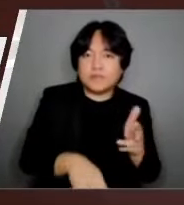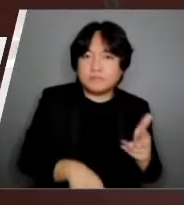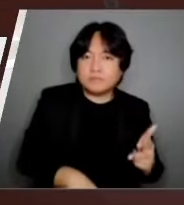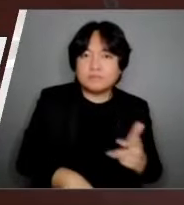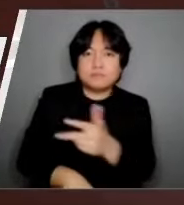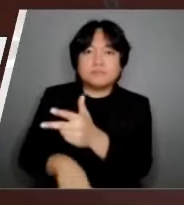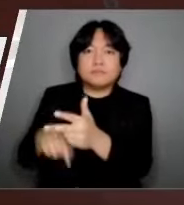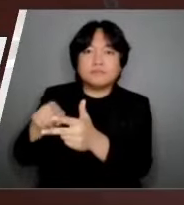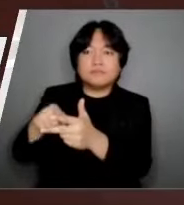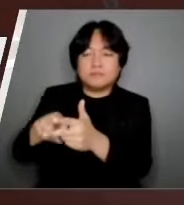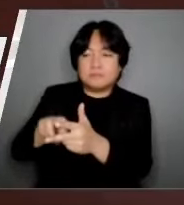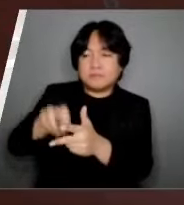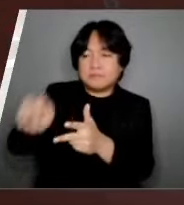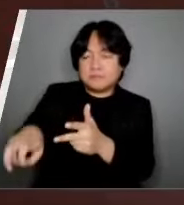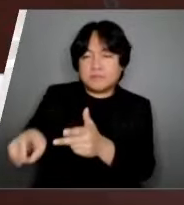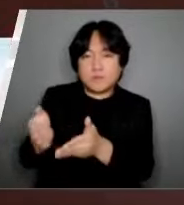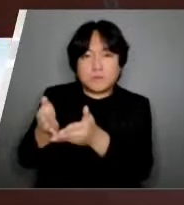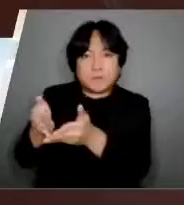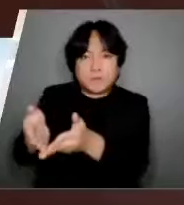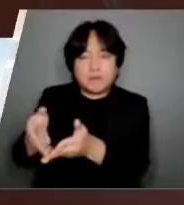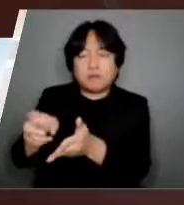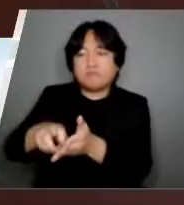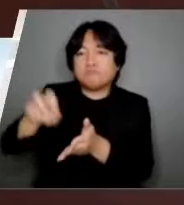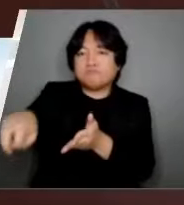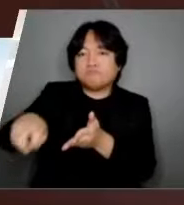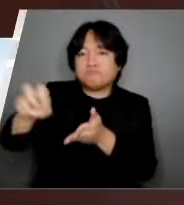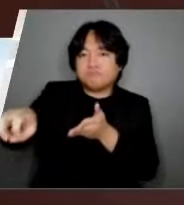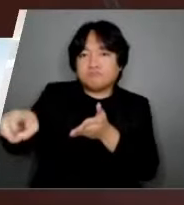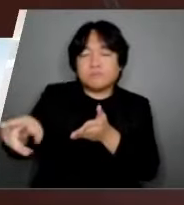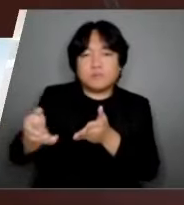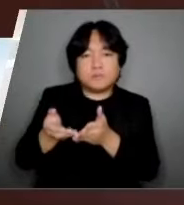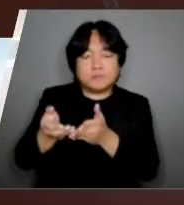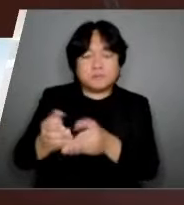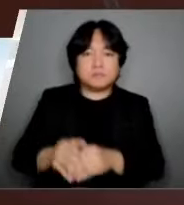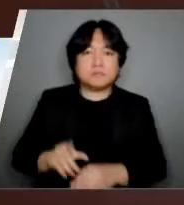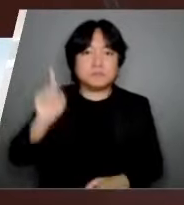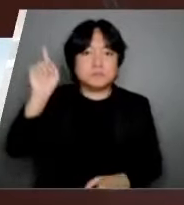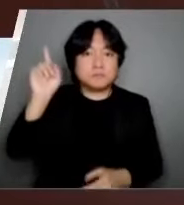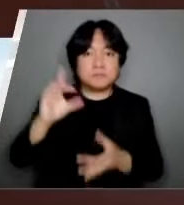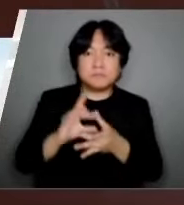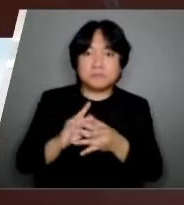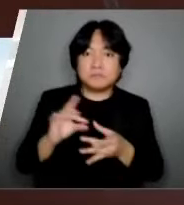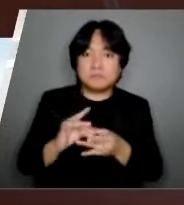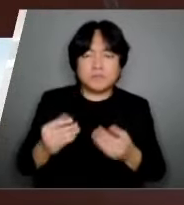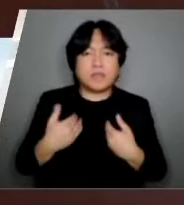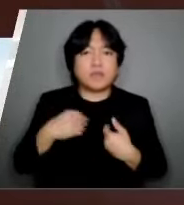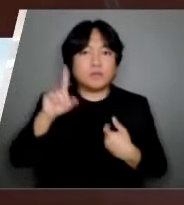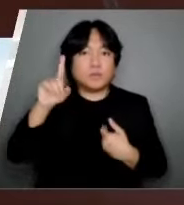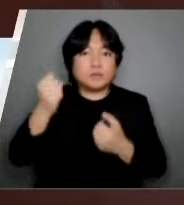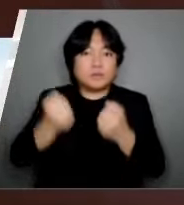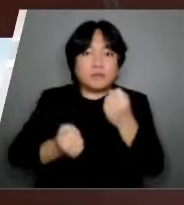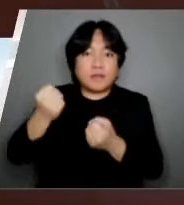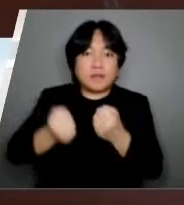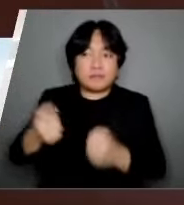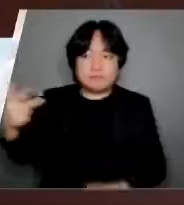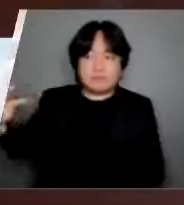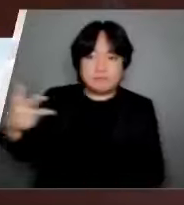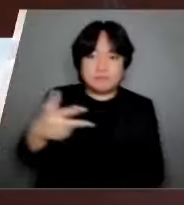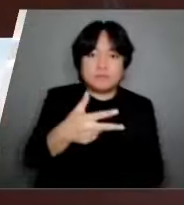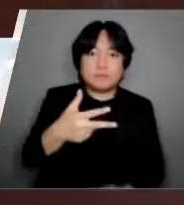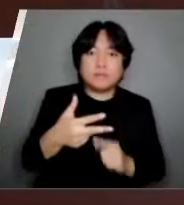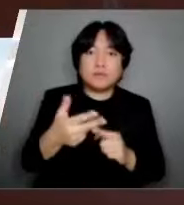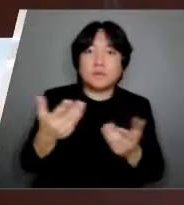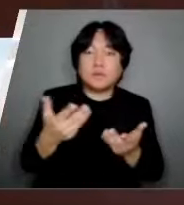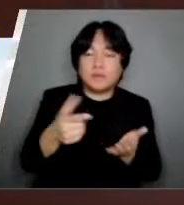sa bahay. Tapos bahay. May sunto sa amin na isang sasakyan. Sa akin dinala. Anong klaseng sasakyan?